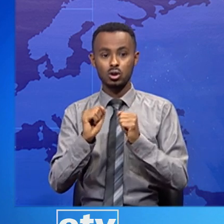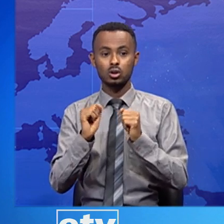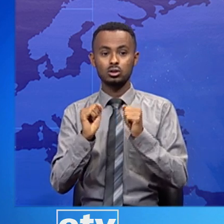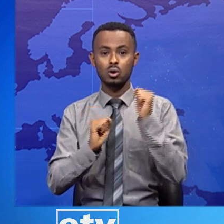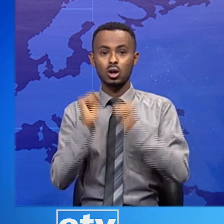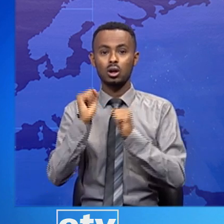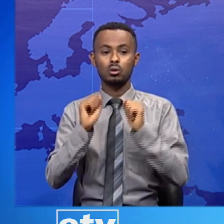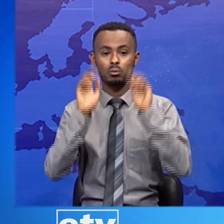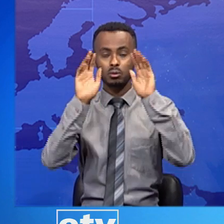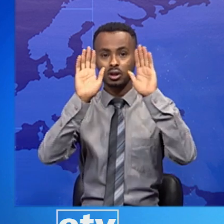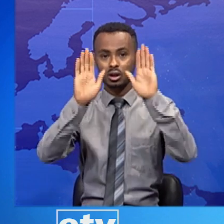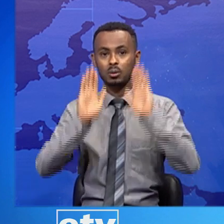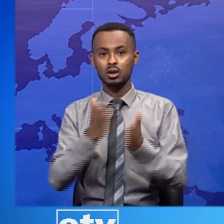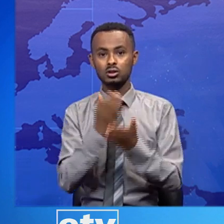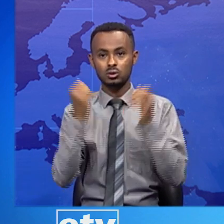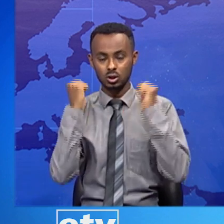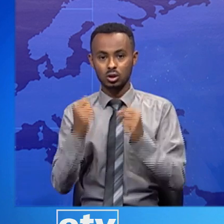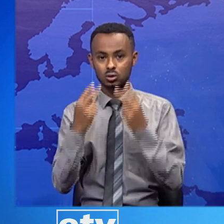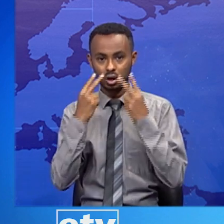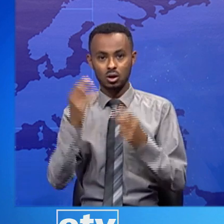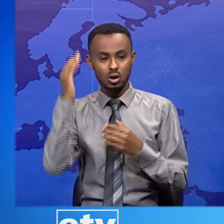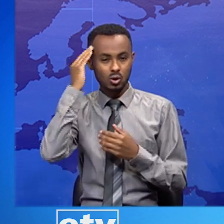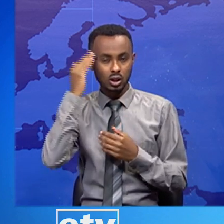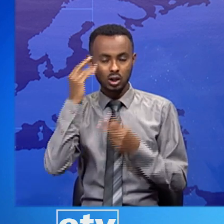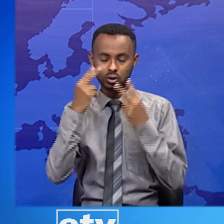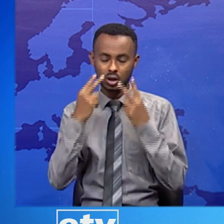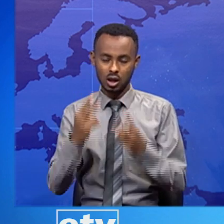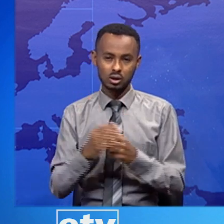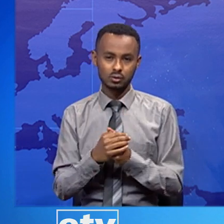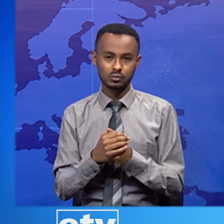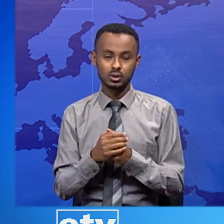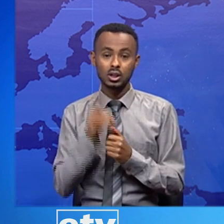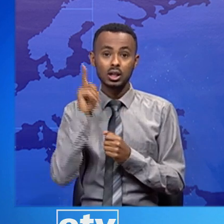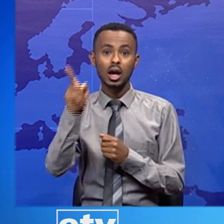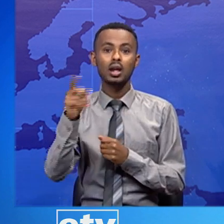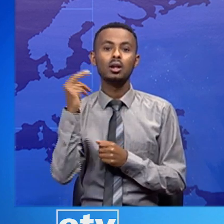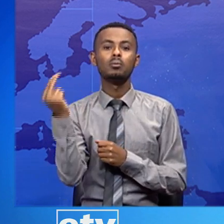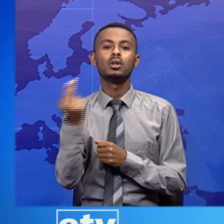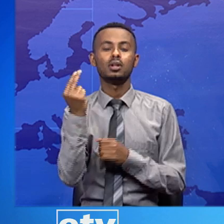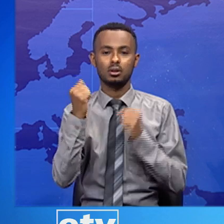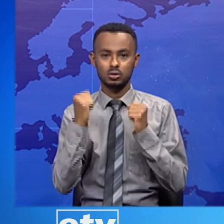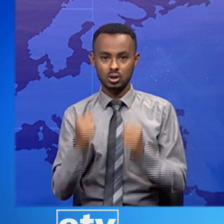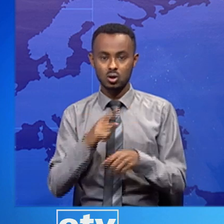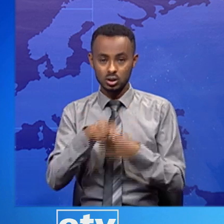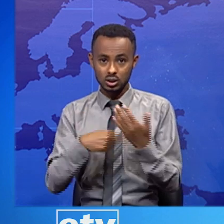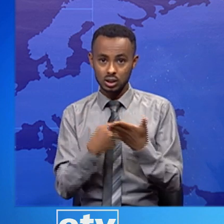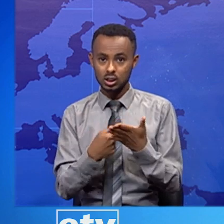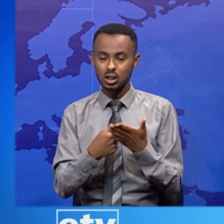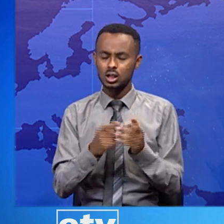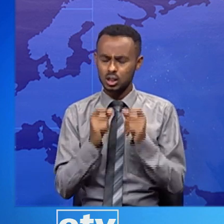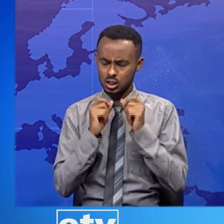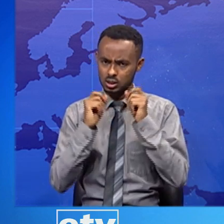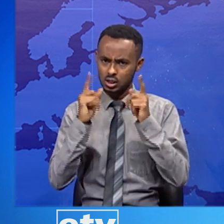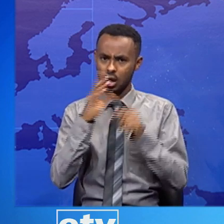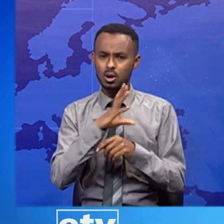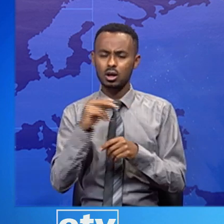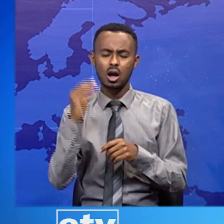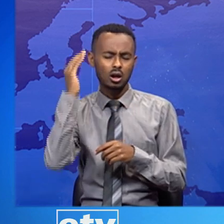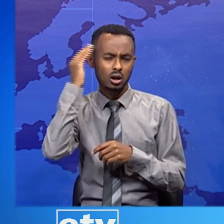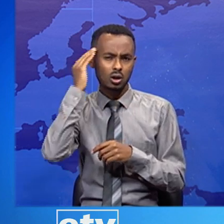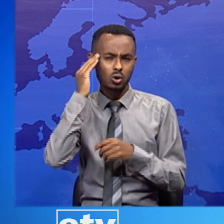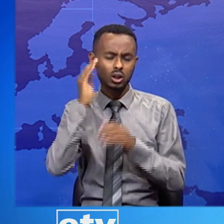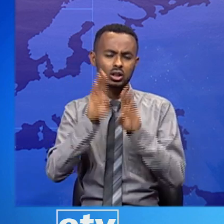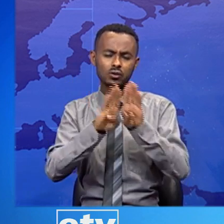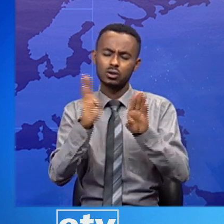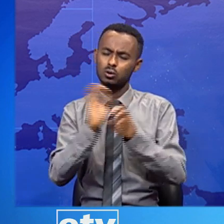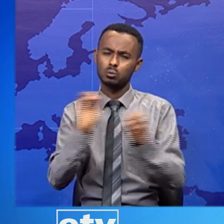ታወዳደራችሁ የሚገርም ነገር ችሎታችሁ ይታል ውቀታችሁ ይታል ያንን መጠቀም ብቻ ስለዚህ ግንዛቤና ውቀት